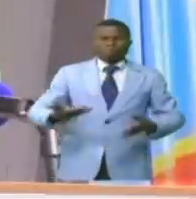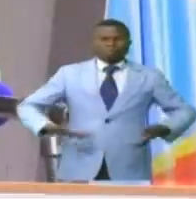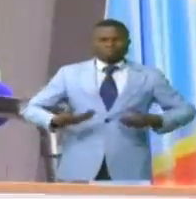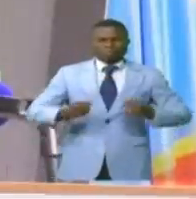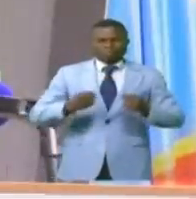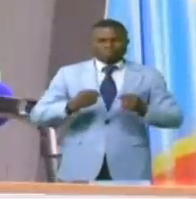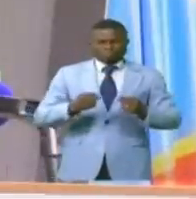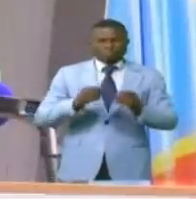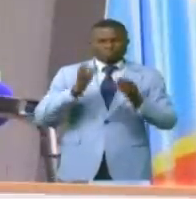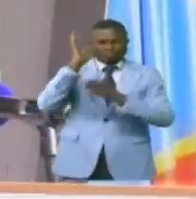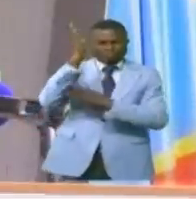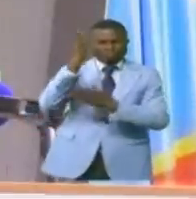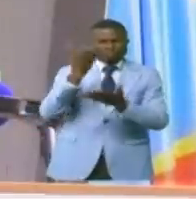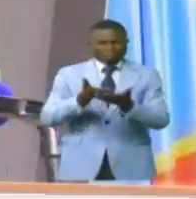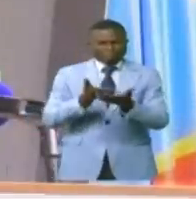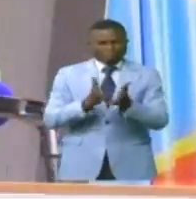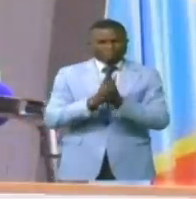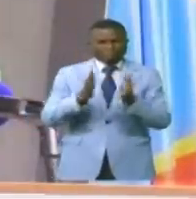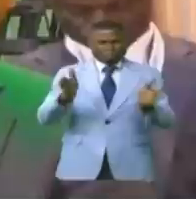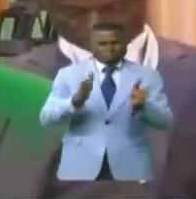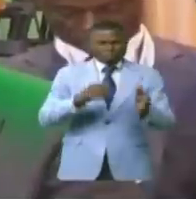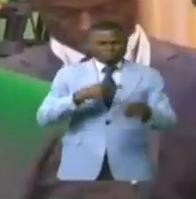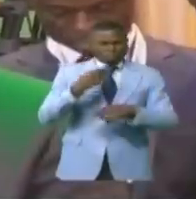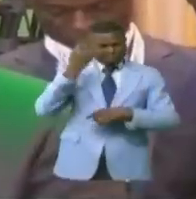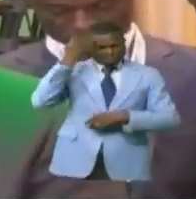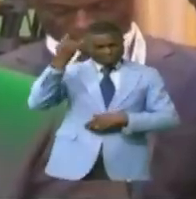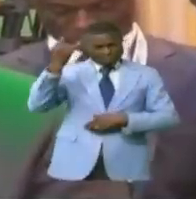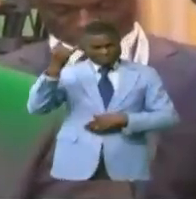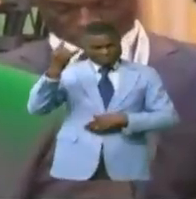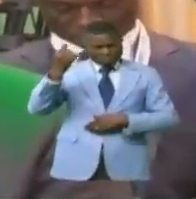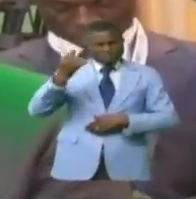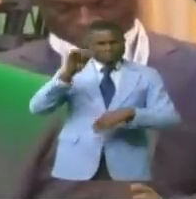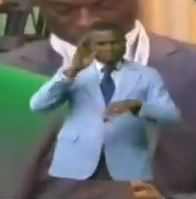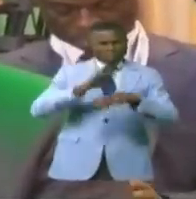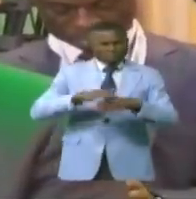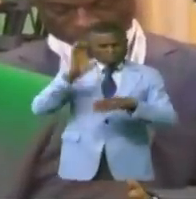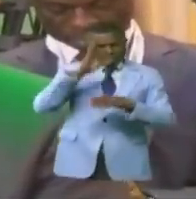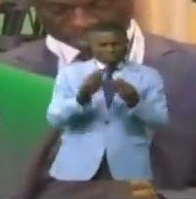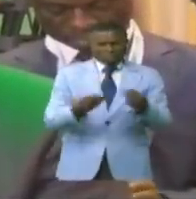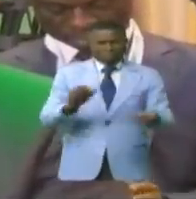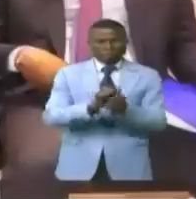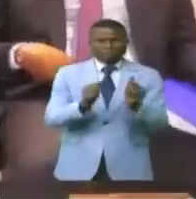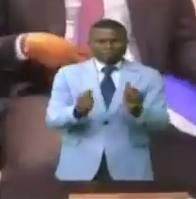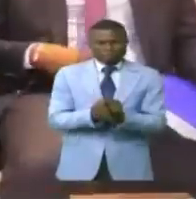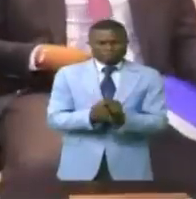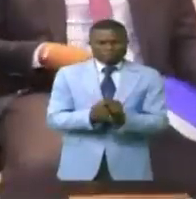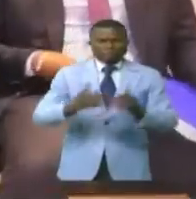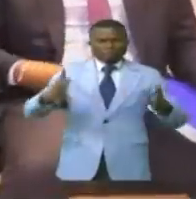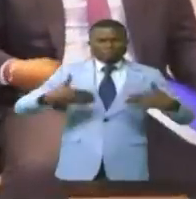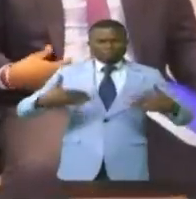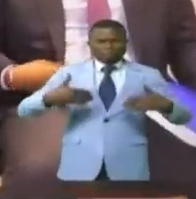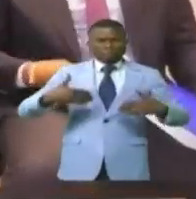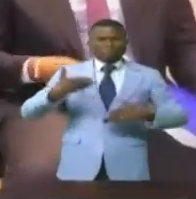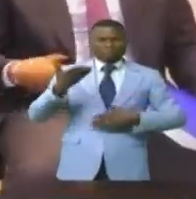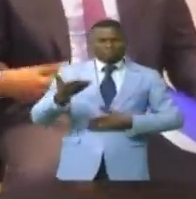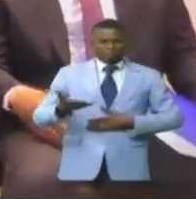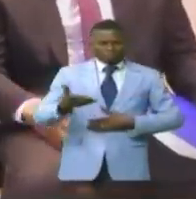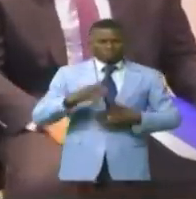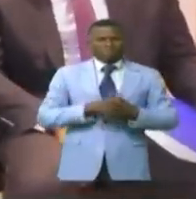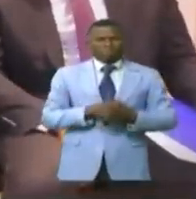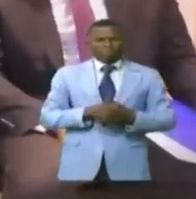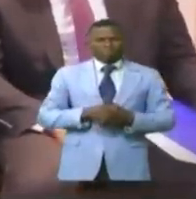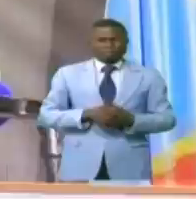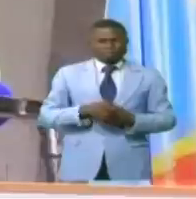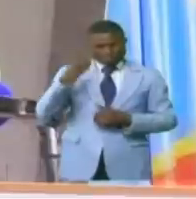la tenue de cette Assemblée générale qui, selon lui, est un espoir de résolution des problèmes liés au réchauffement climatique. Pour